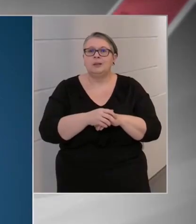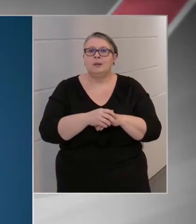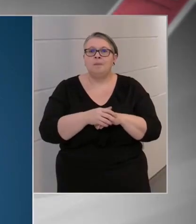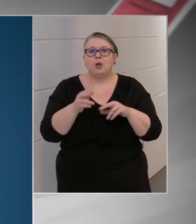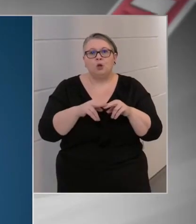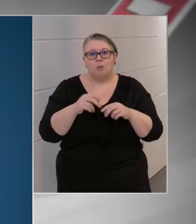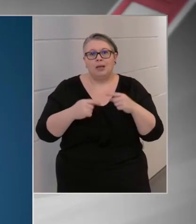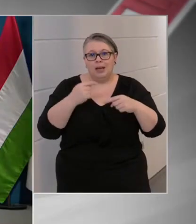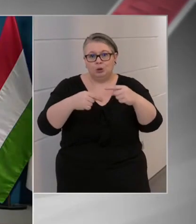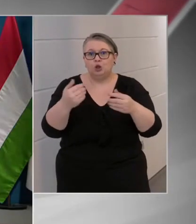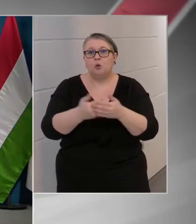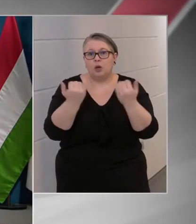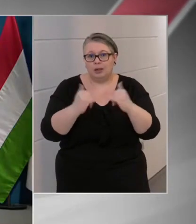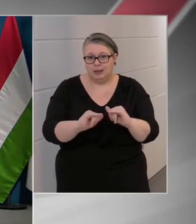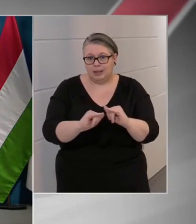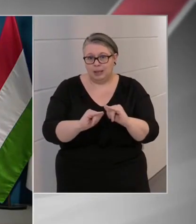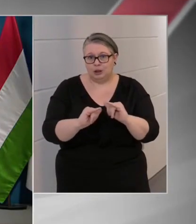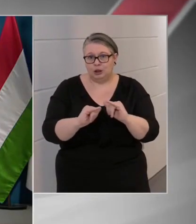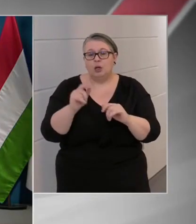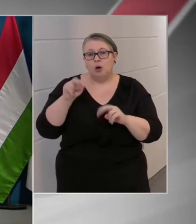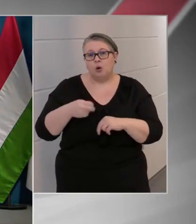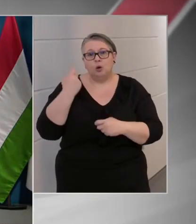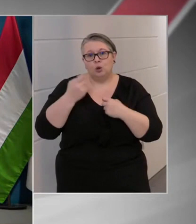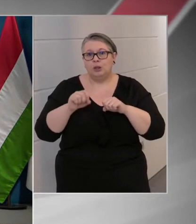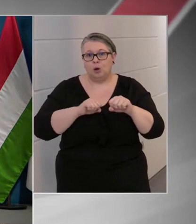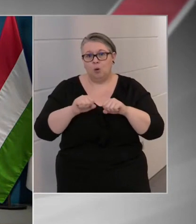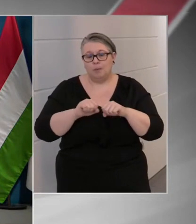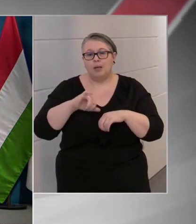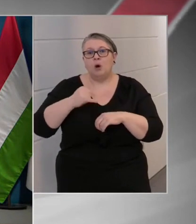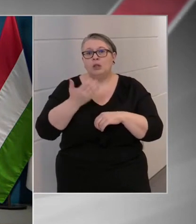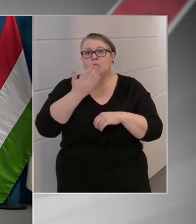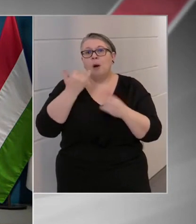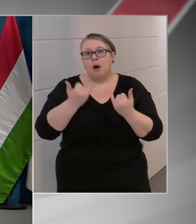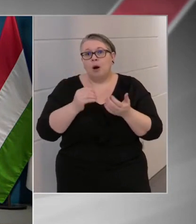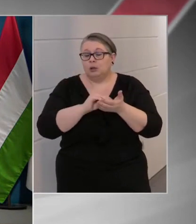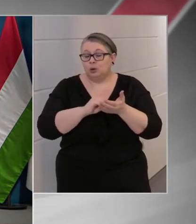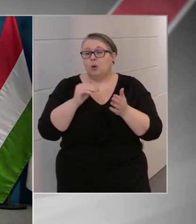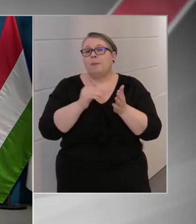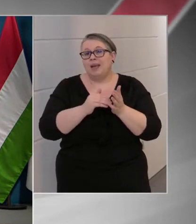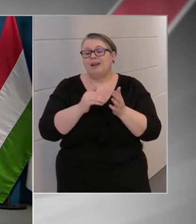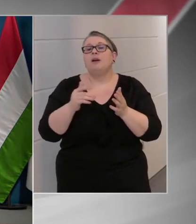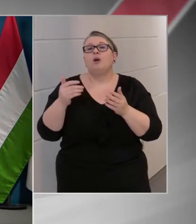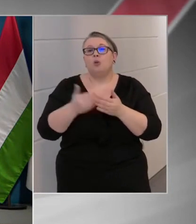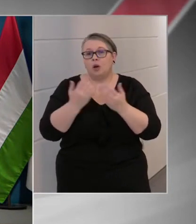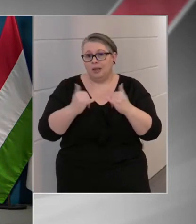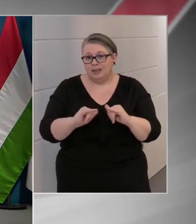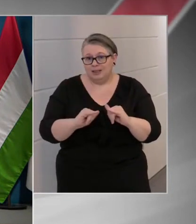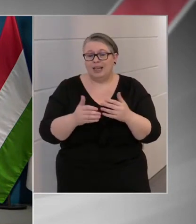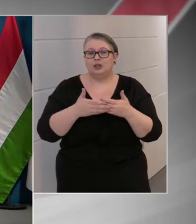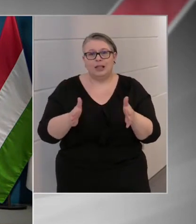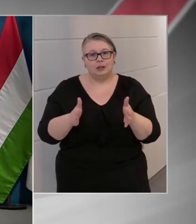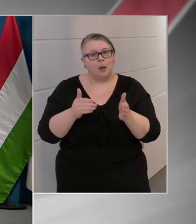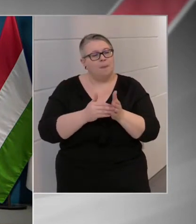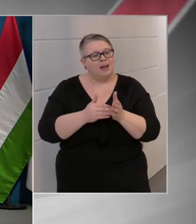Több lépcsős újraindításban gondolkodik a kormány, akkor is, hogyha ma az adatok még az újraindításra és a nyitásra